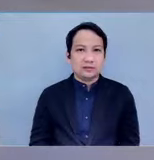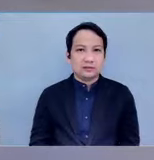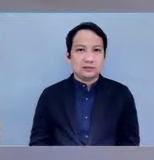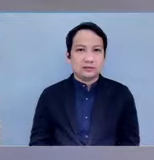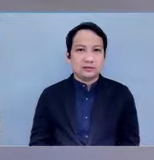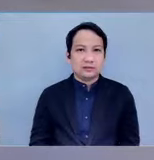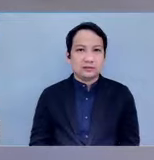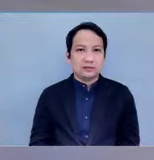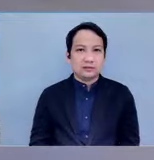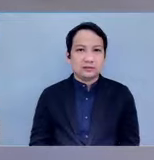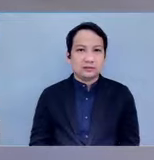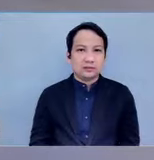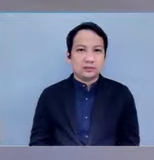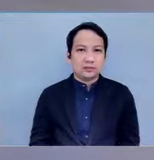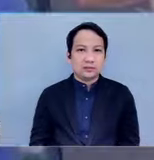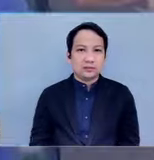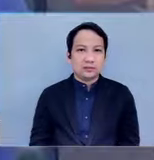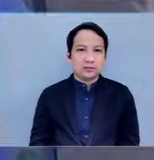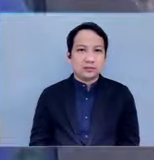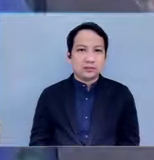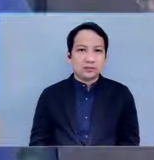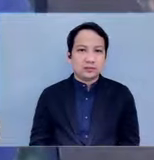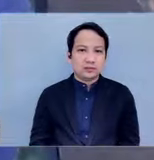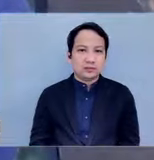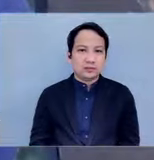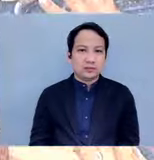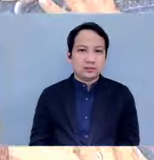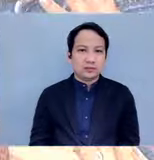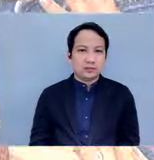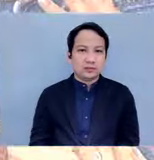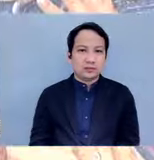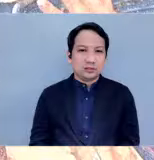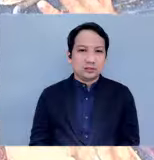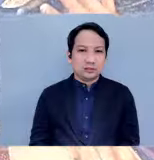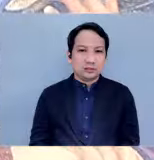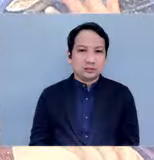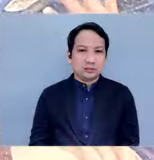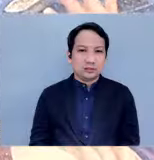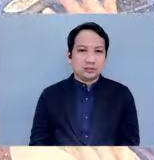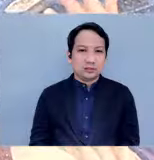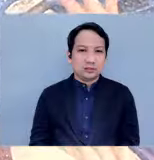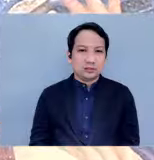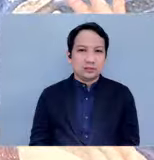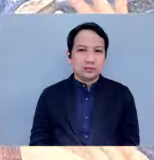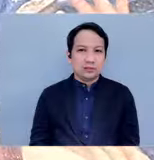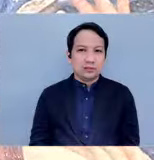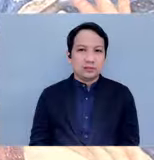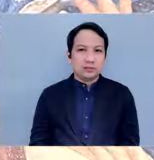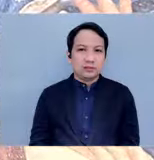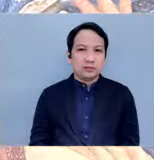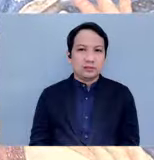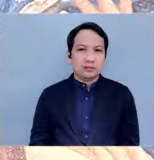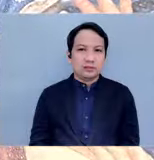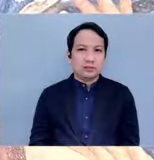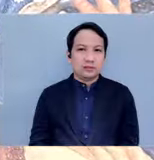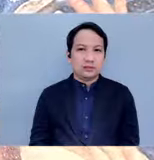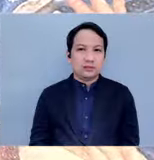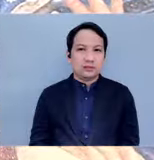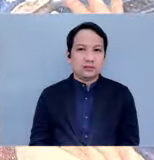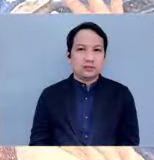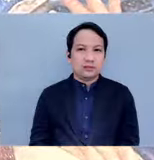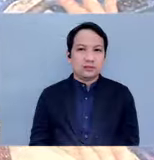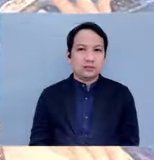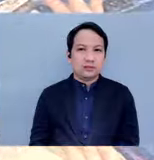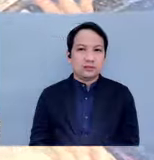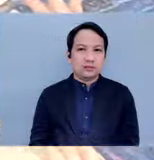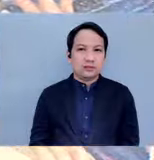yung pass away ng our loved cat po for us. Si Garfield. Yeah, so I made a personal